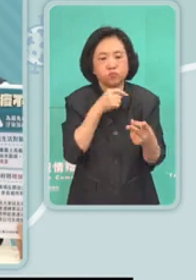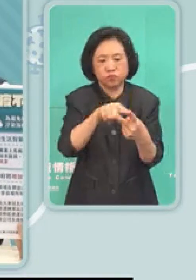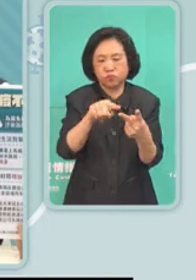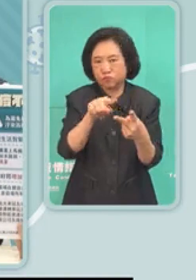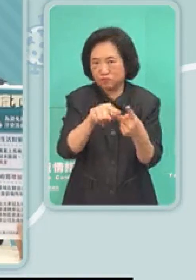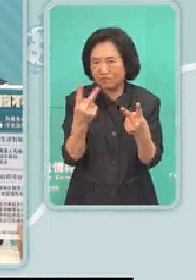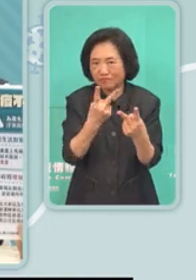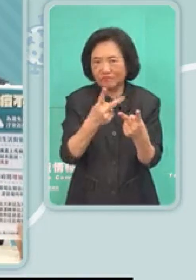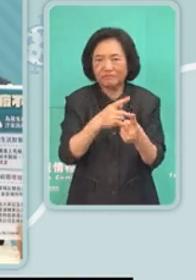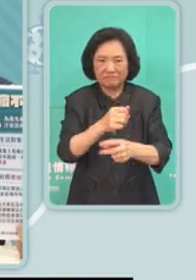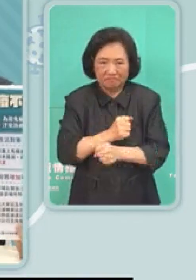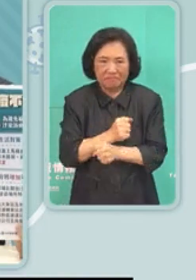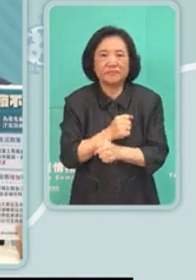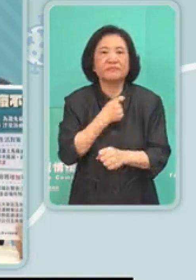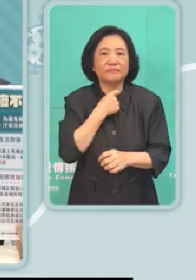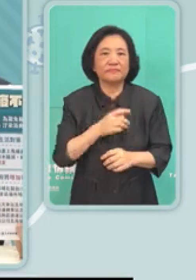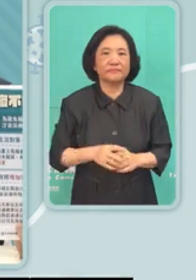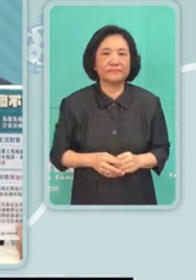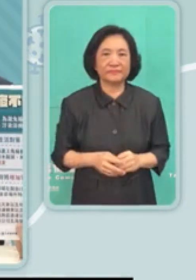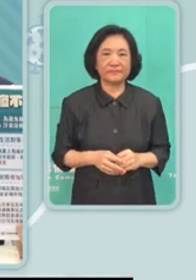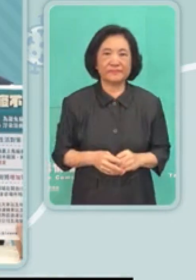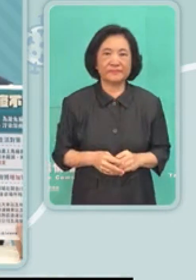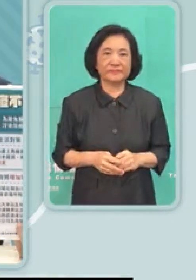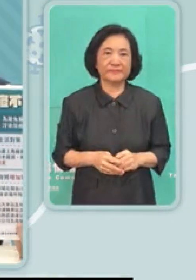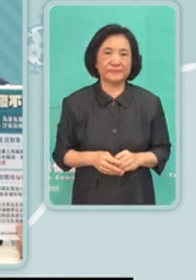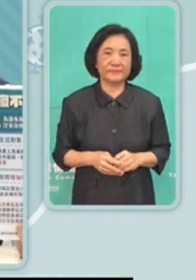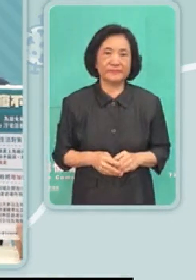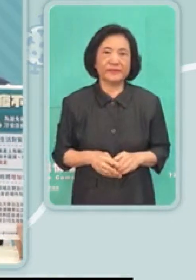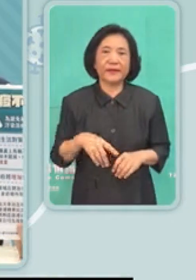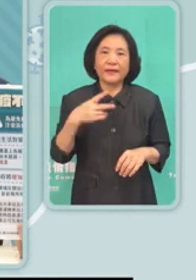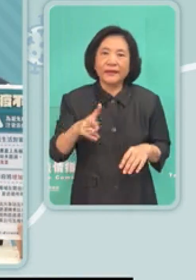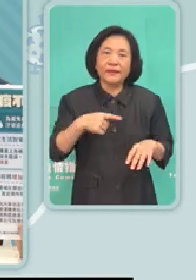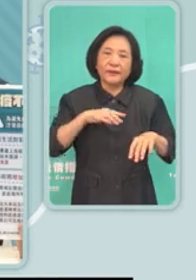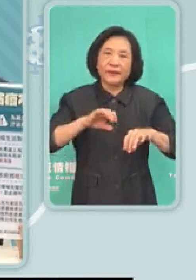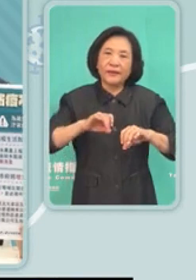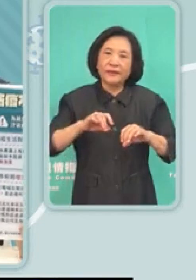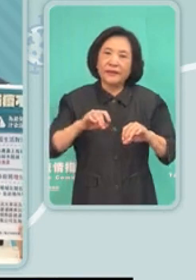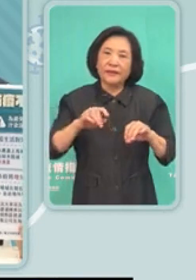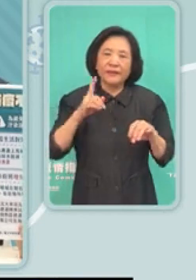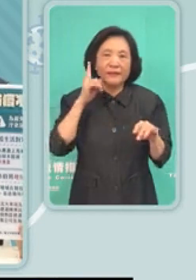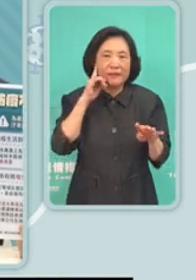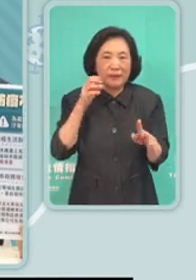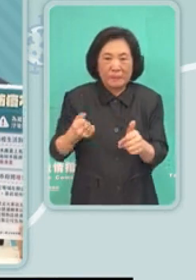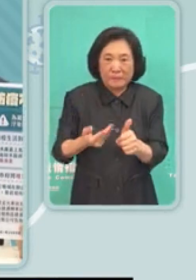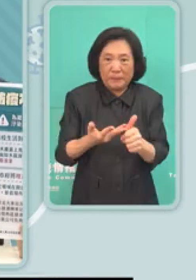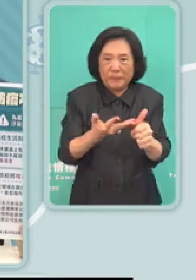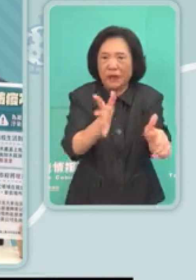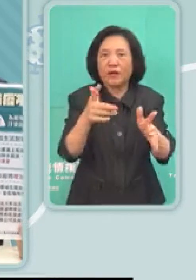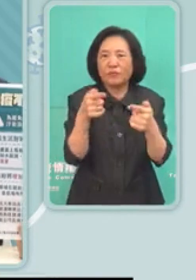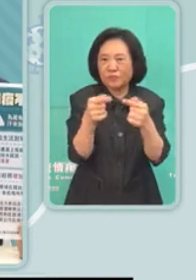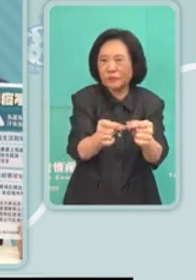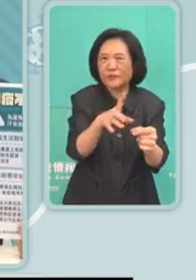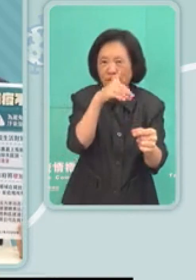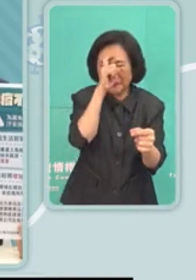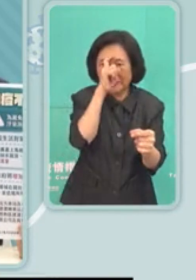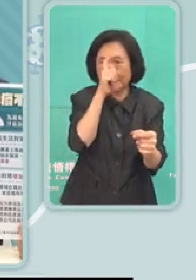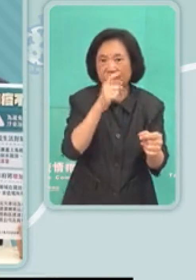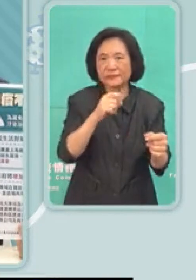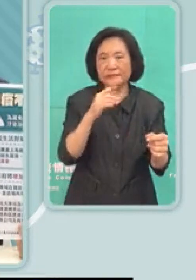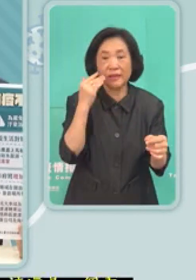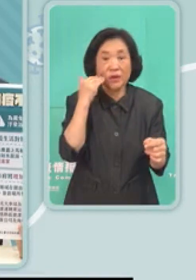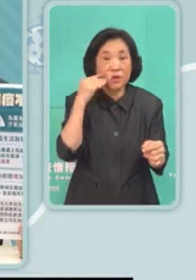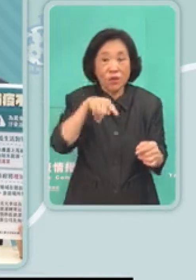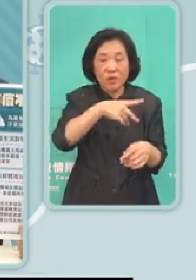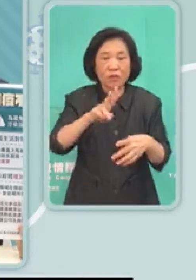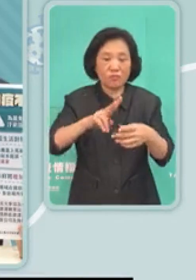还是一个重点的。不过为了要减少这种感染的可能性的如果有使